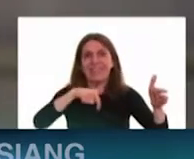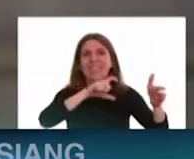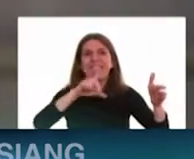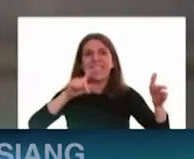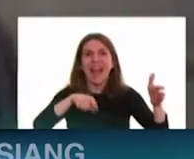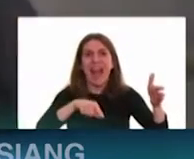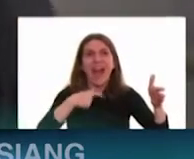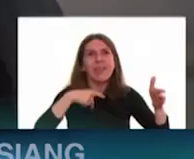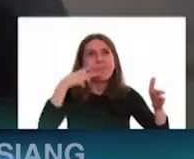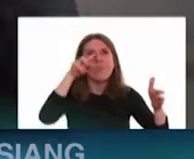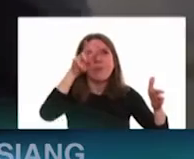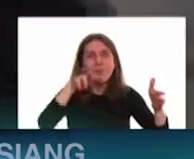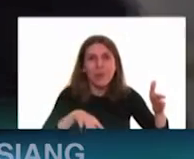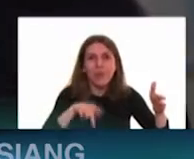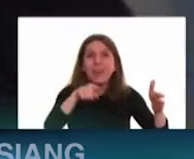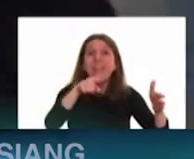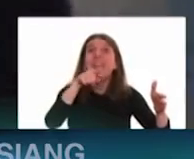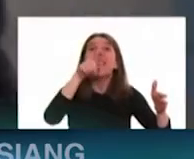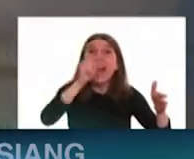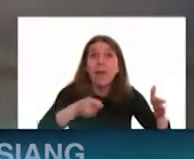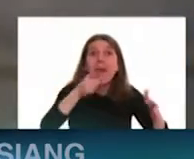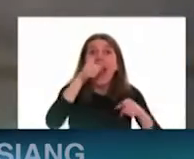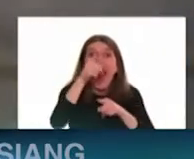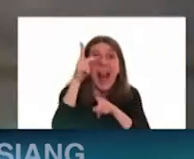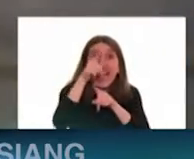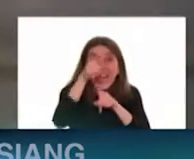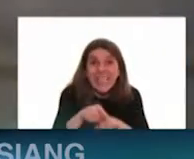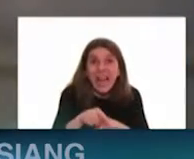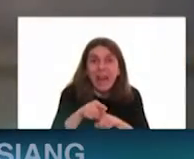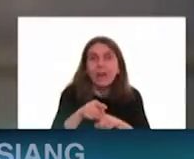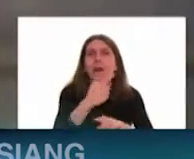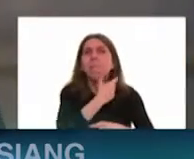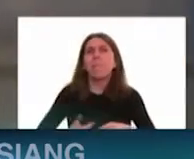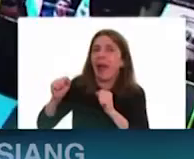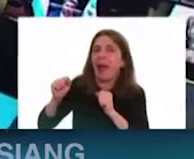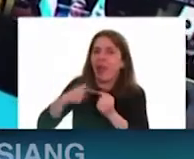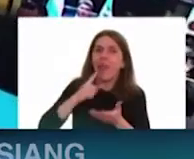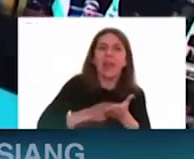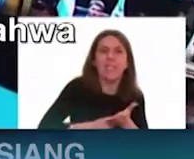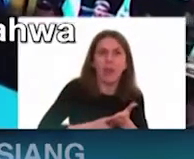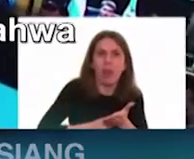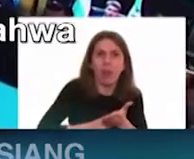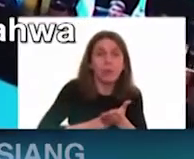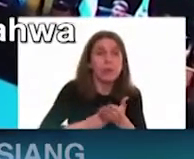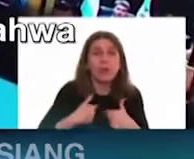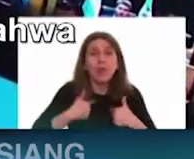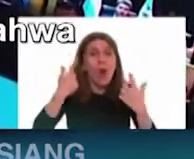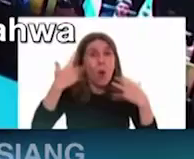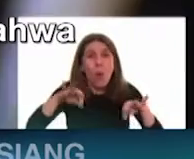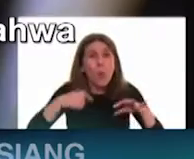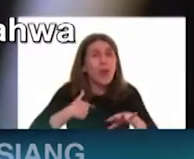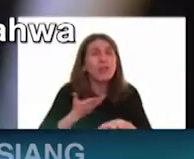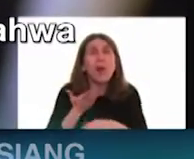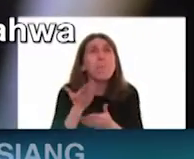Ikan Emas full presidenqq.co Ryan Rapz anti Halloween Happy